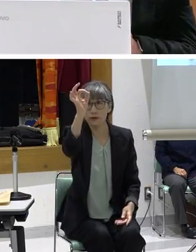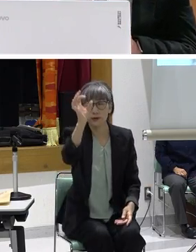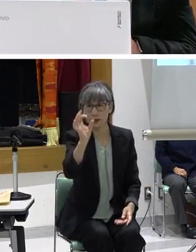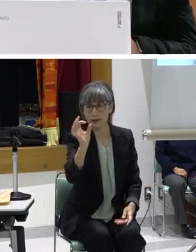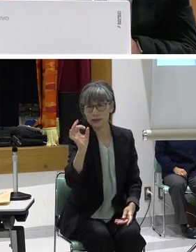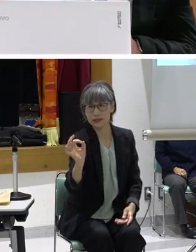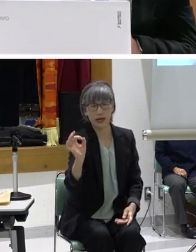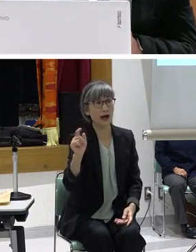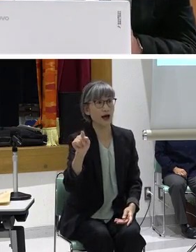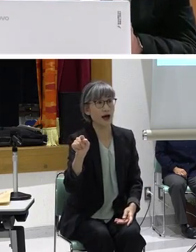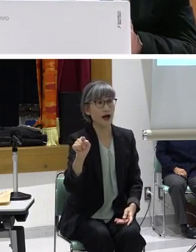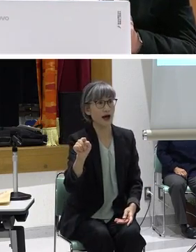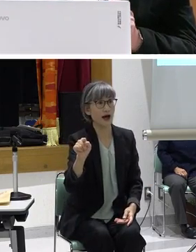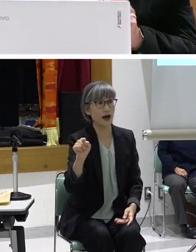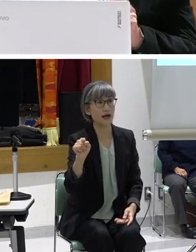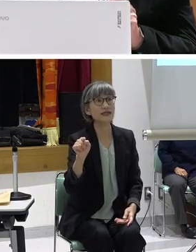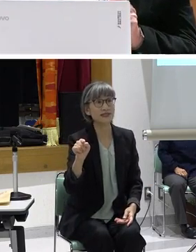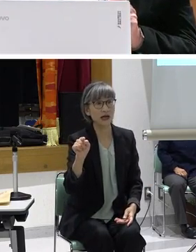すと、